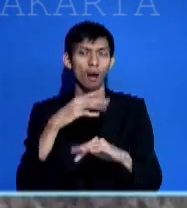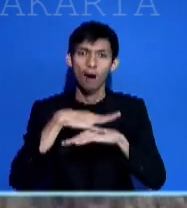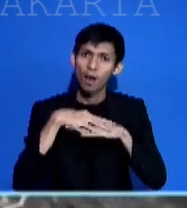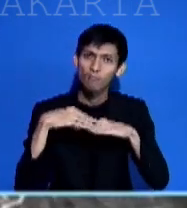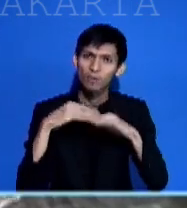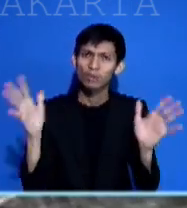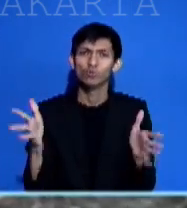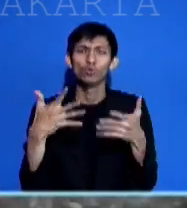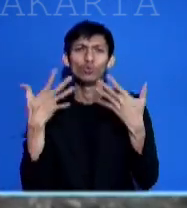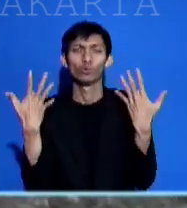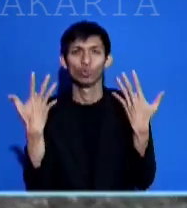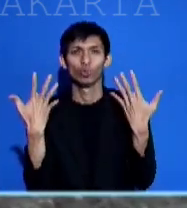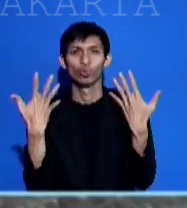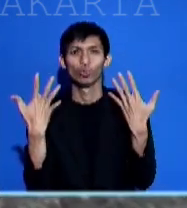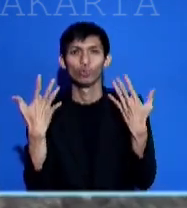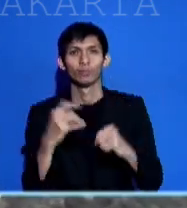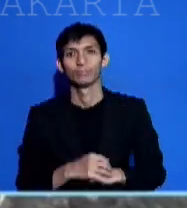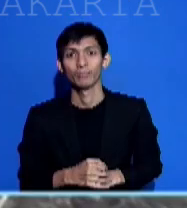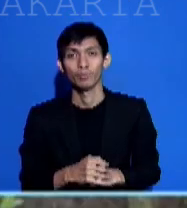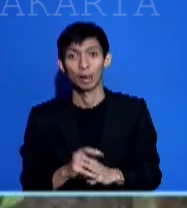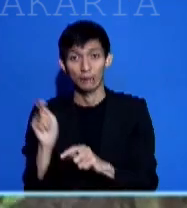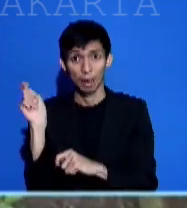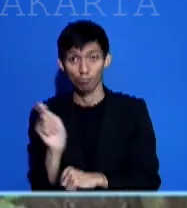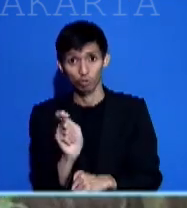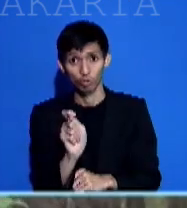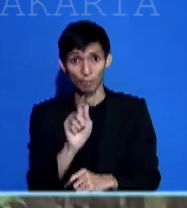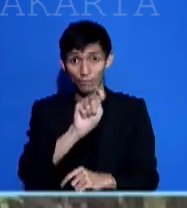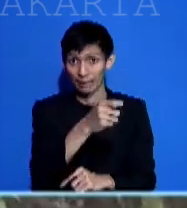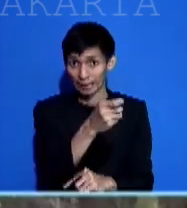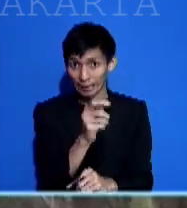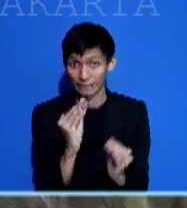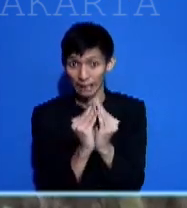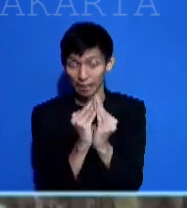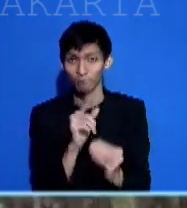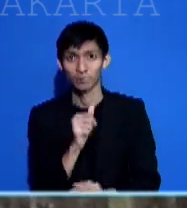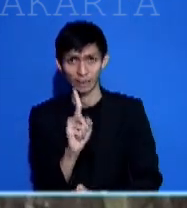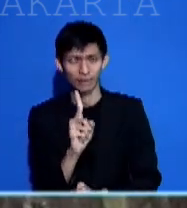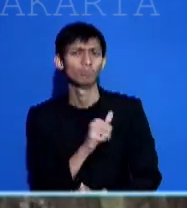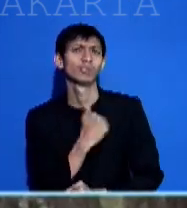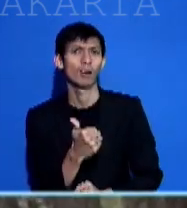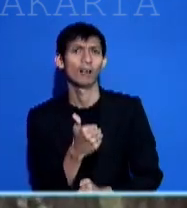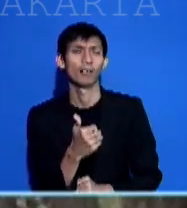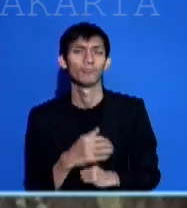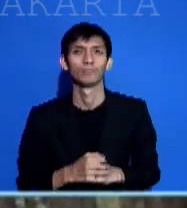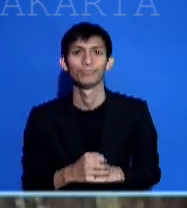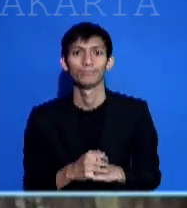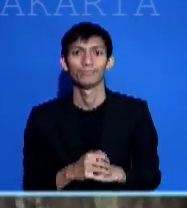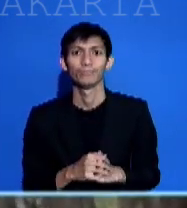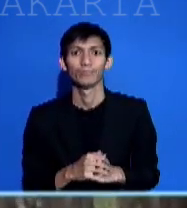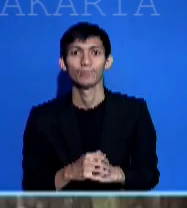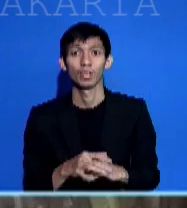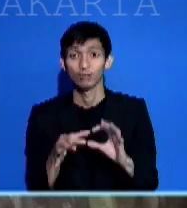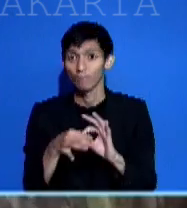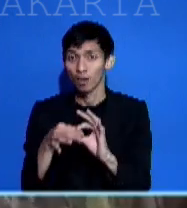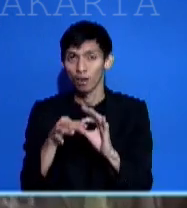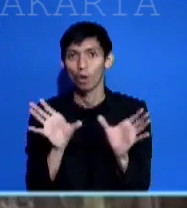salameleng saget mek salak madu piambak eeih Menik pun kelola kalian kelompok tani kuslya wonten ing